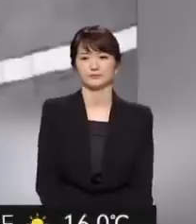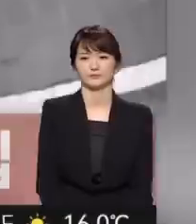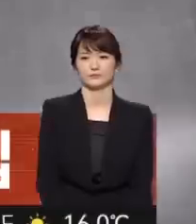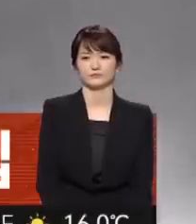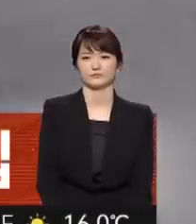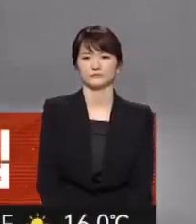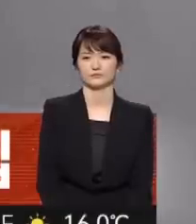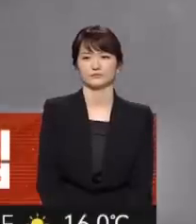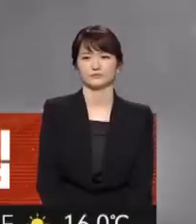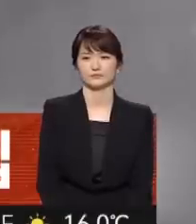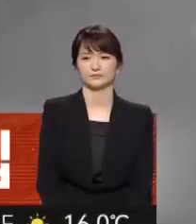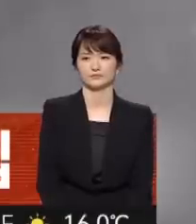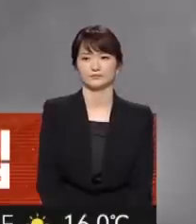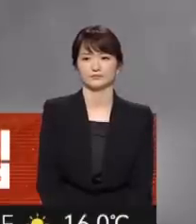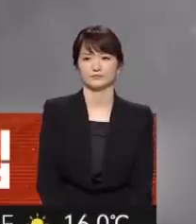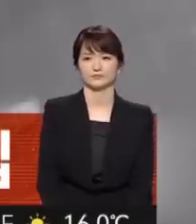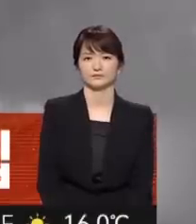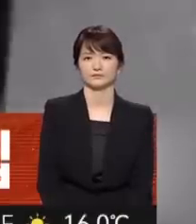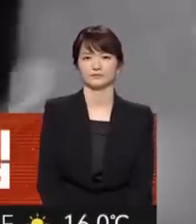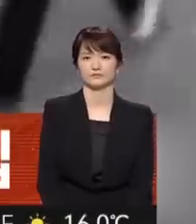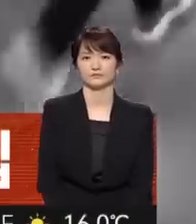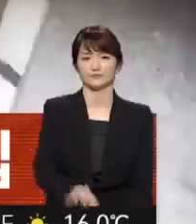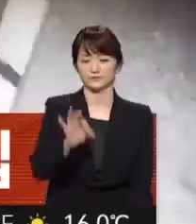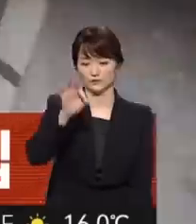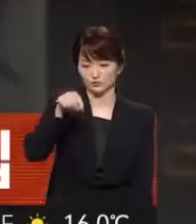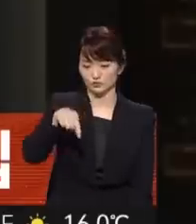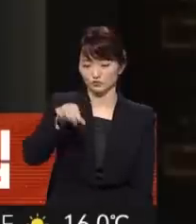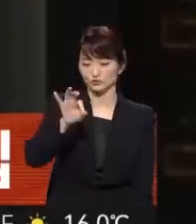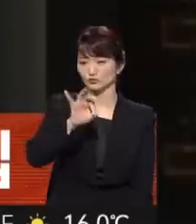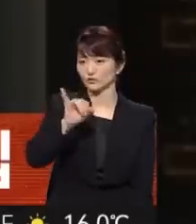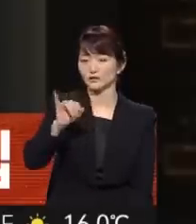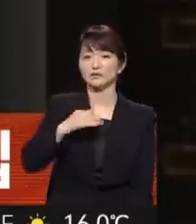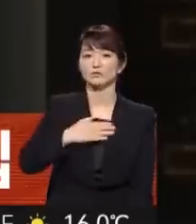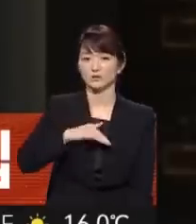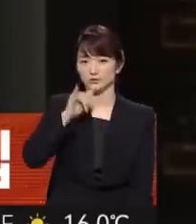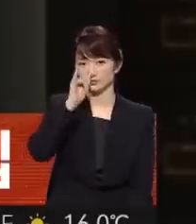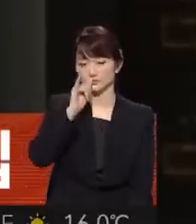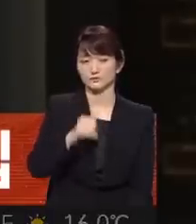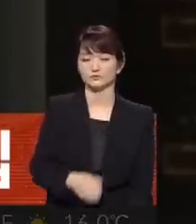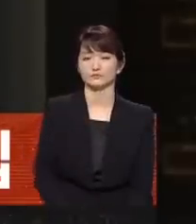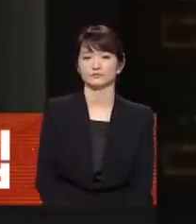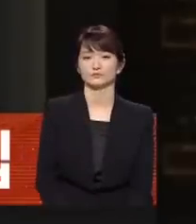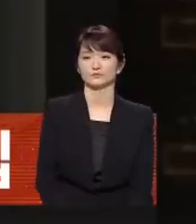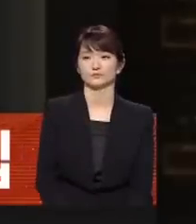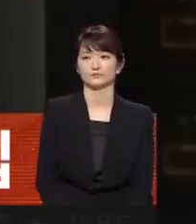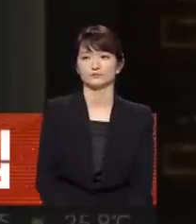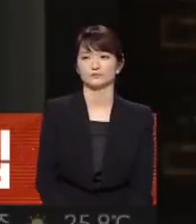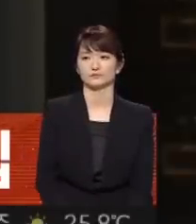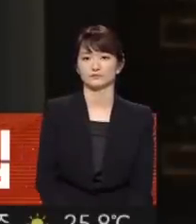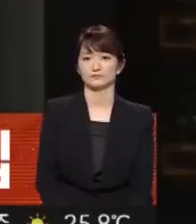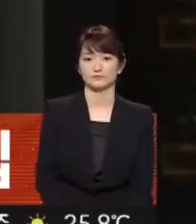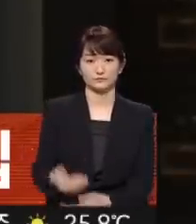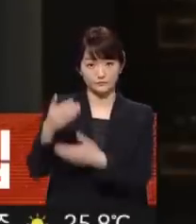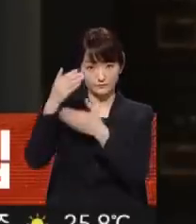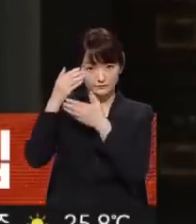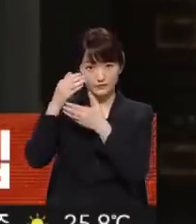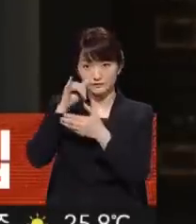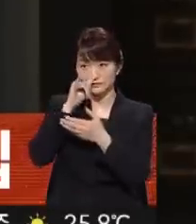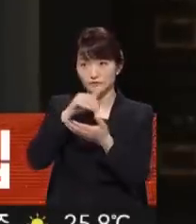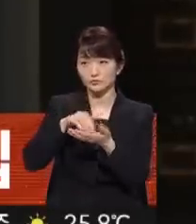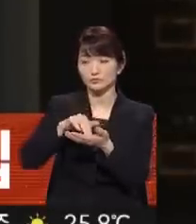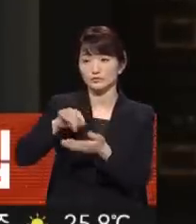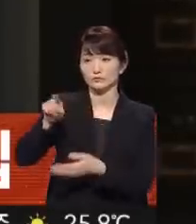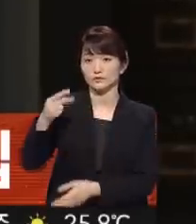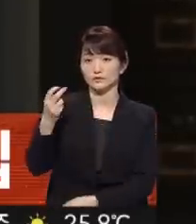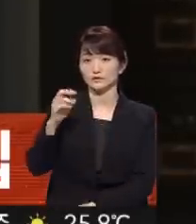여러분들은 뭐 웅이라고 많이들 아시네요. 자, 그런데 이 좀 정말 팬이 있긴 있는 모양이십니다. 예,